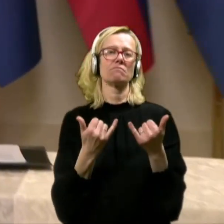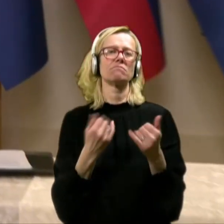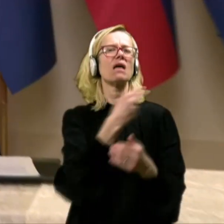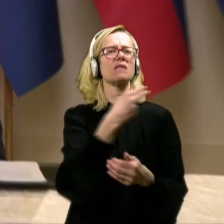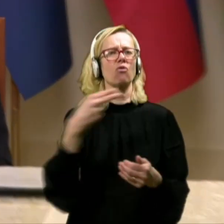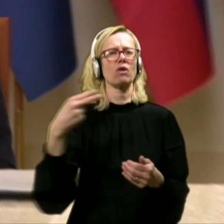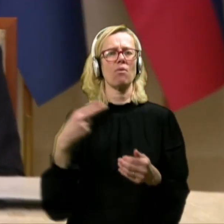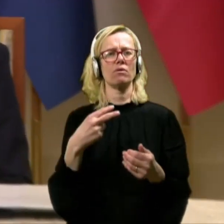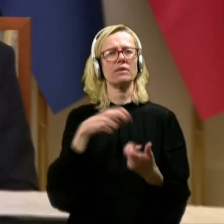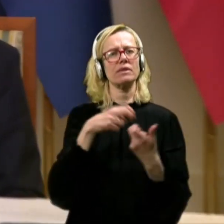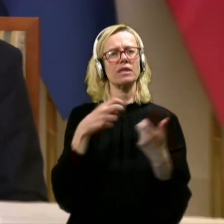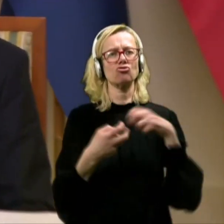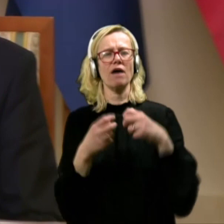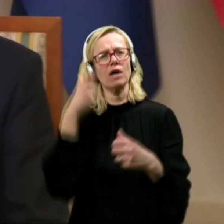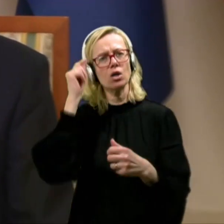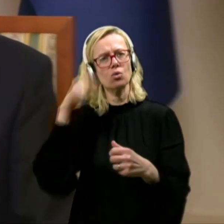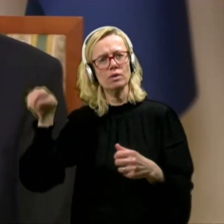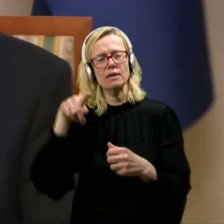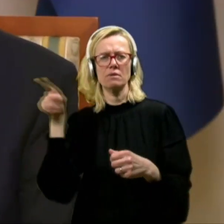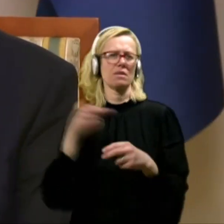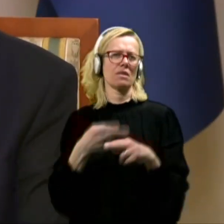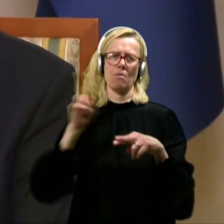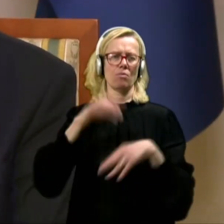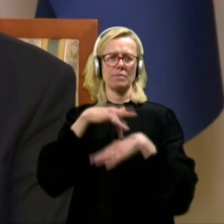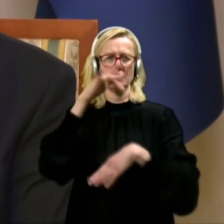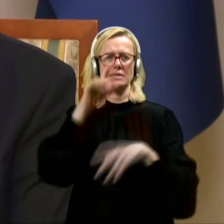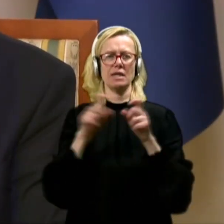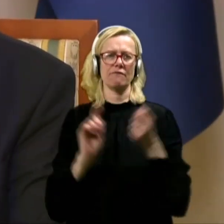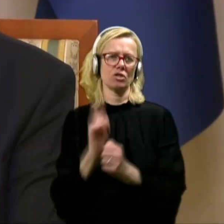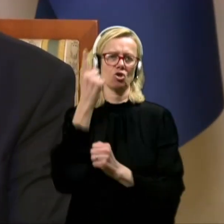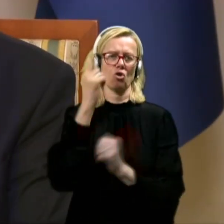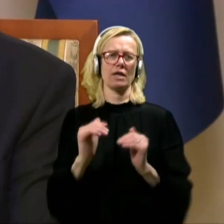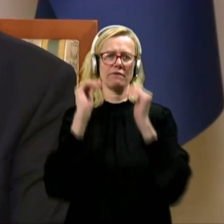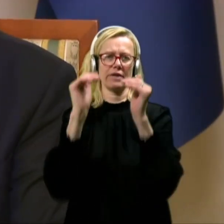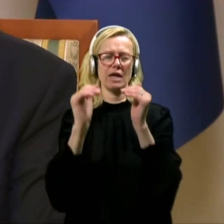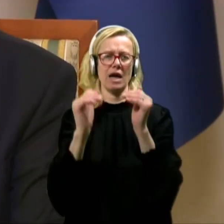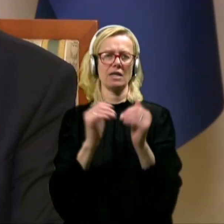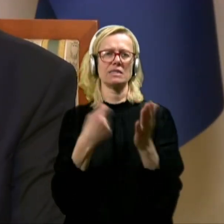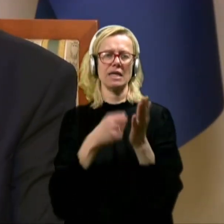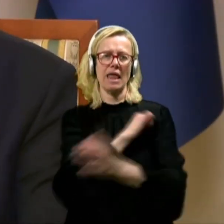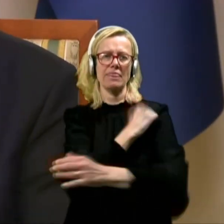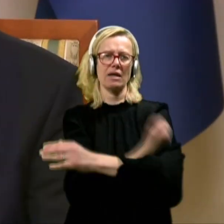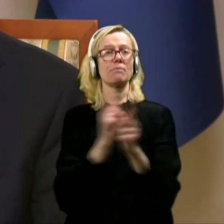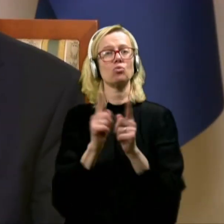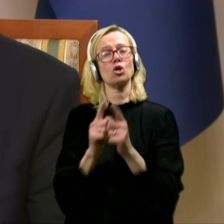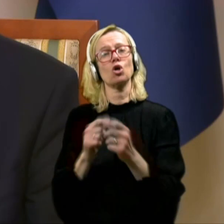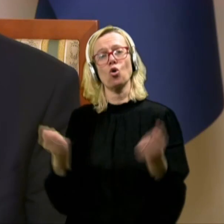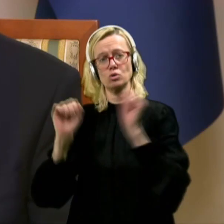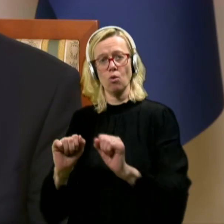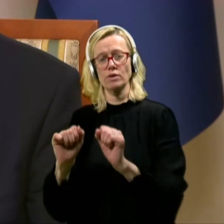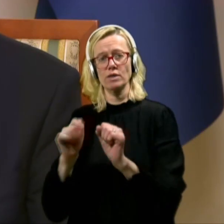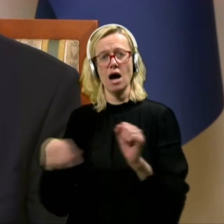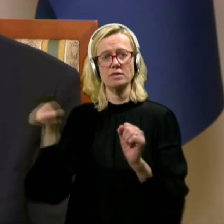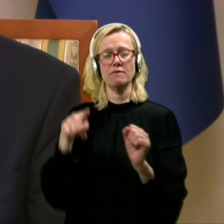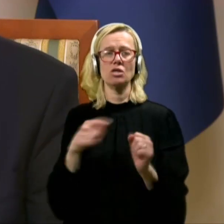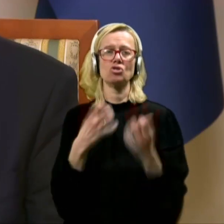težave ljudi, ki so najbolj prizadeti zaradi visokega dviga cene energentov, kot tudi gospodarstva, tako da